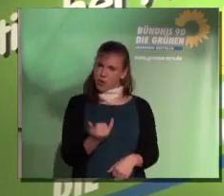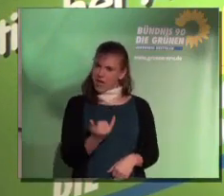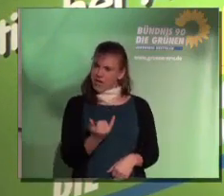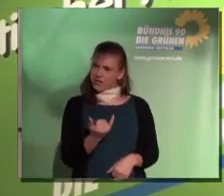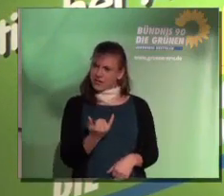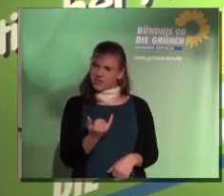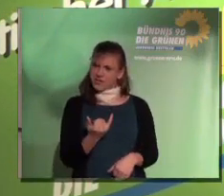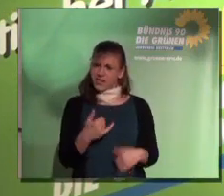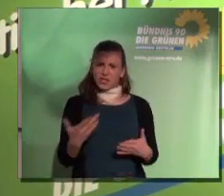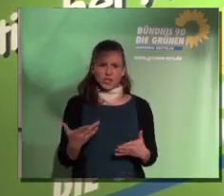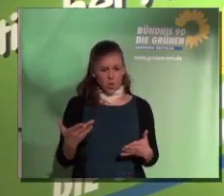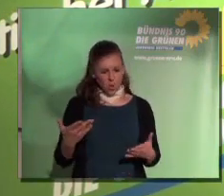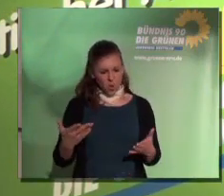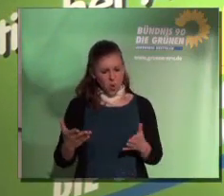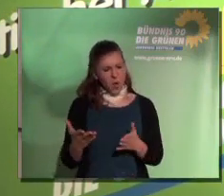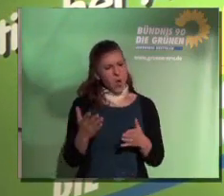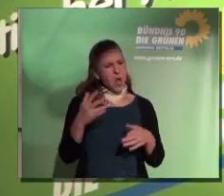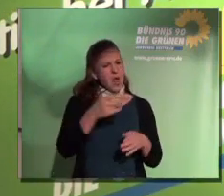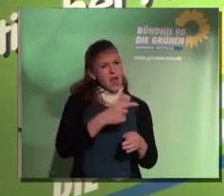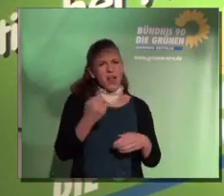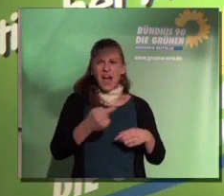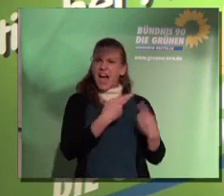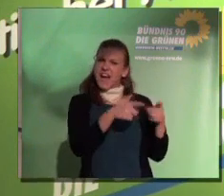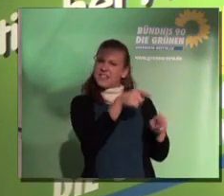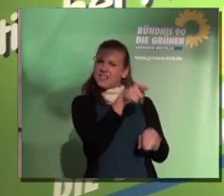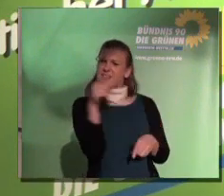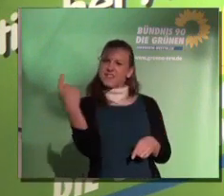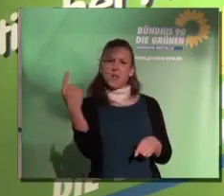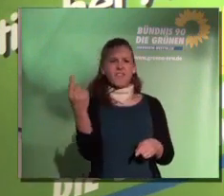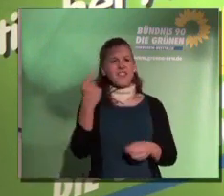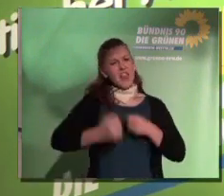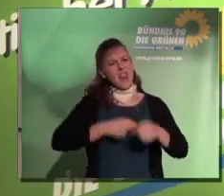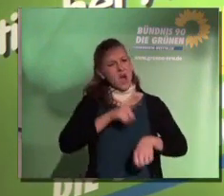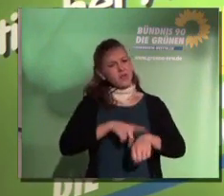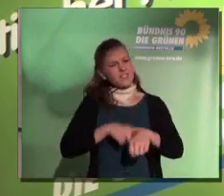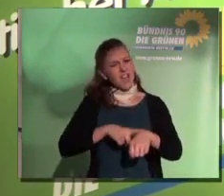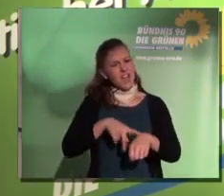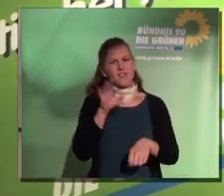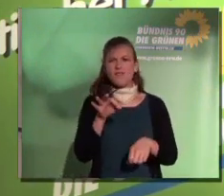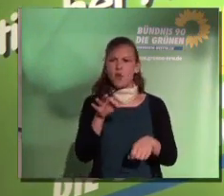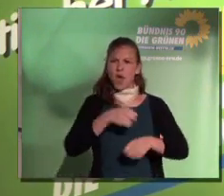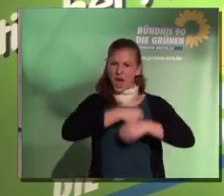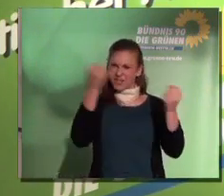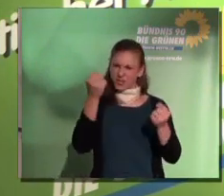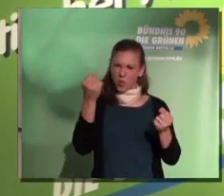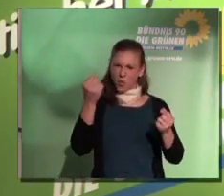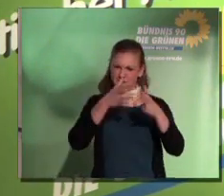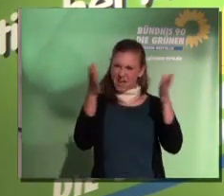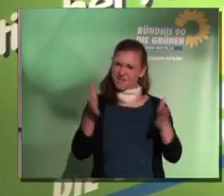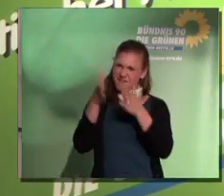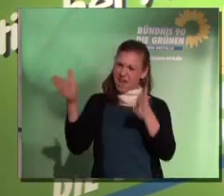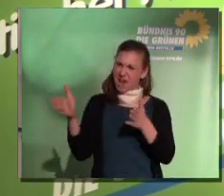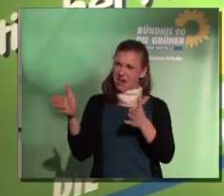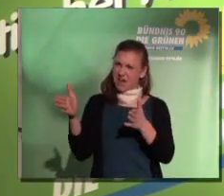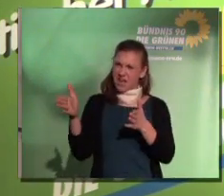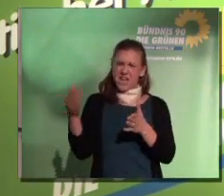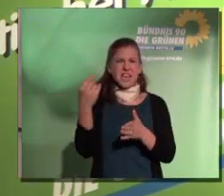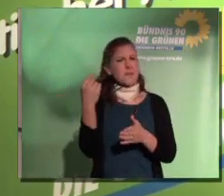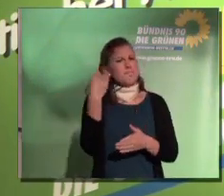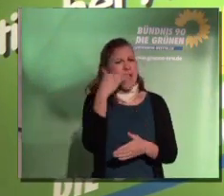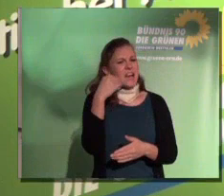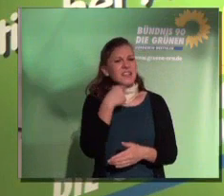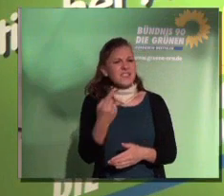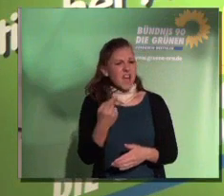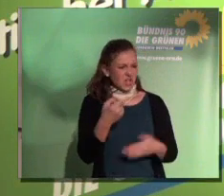der Laufzeitverlängerung für die Atomkraftwerke, ja? Also, wenn Angela Merkel von der Energiewende redet, dann denke ich immer